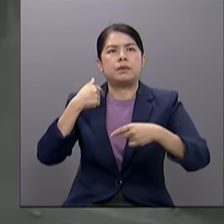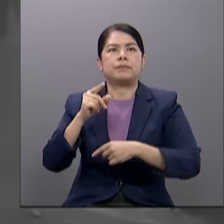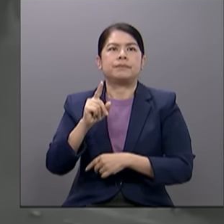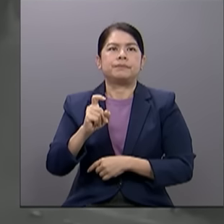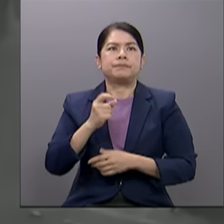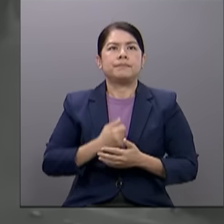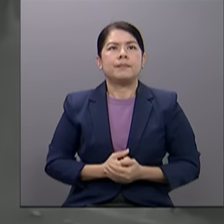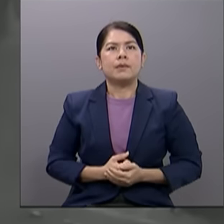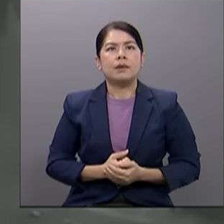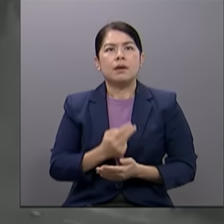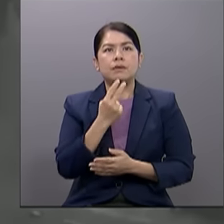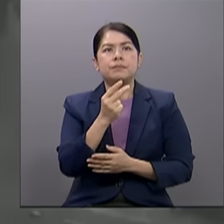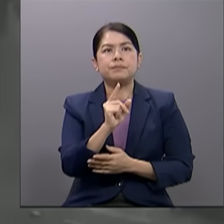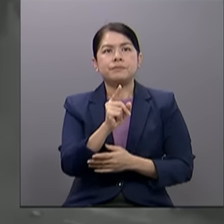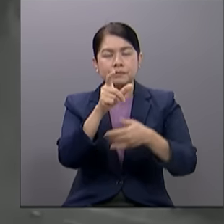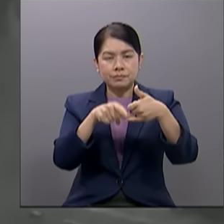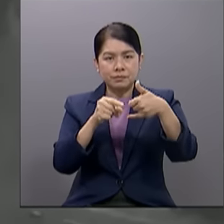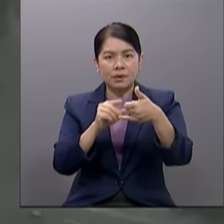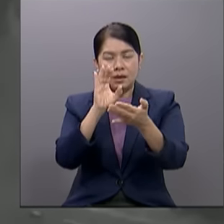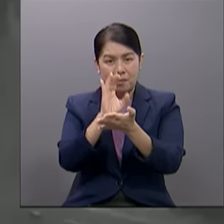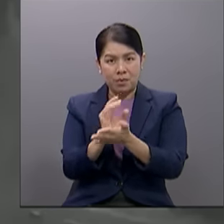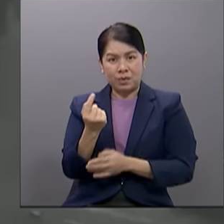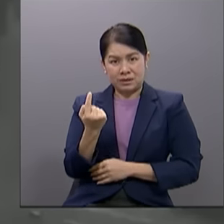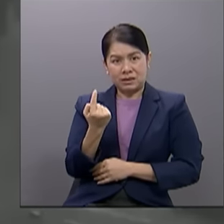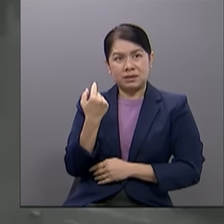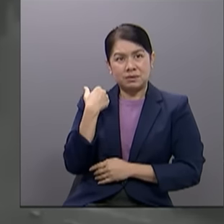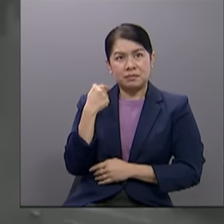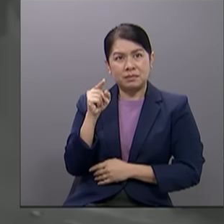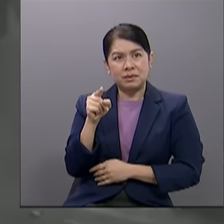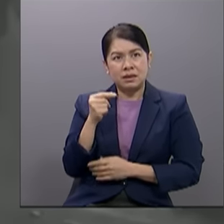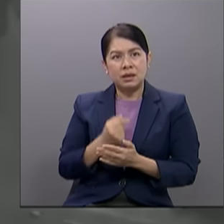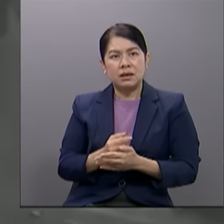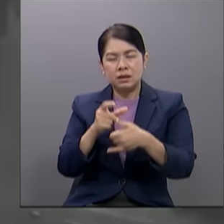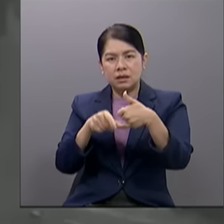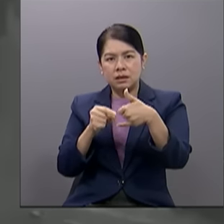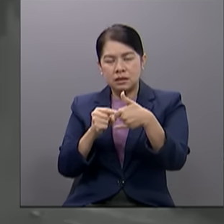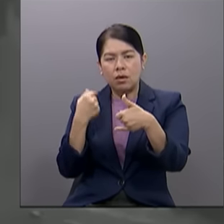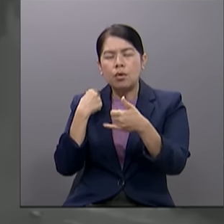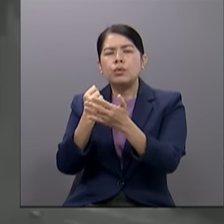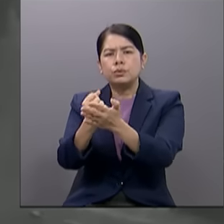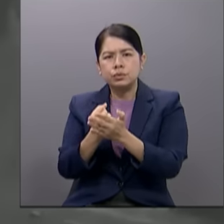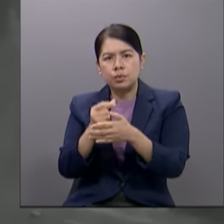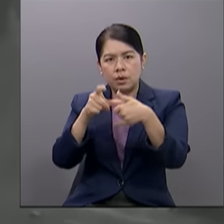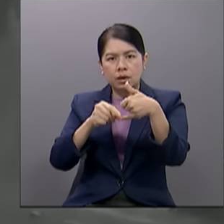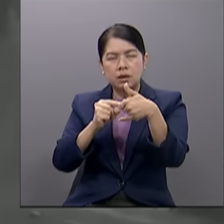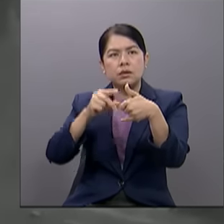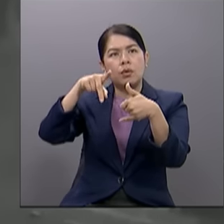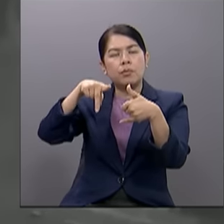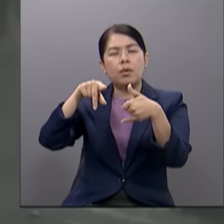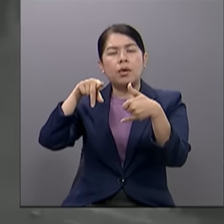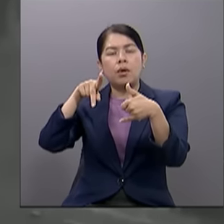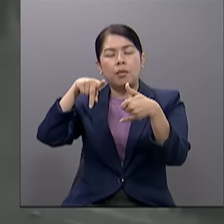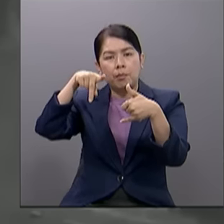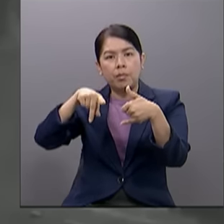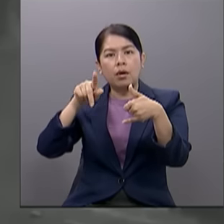นี่เป็นภาพในขณะที่ตำรวจ 1นายพยายามนำร่างของพันตำรวจโทกิตติชนม์รองผู้